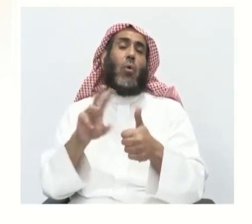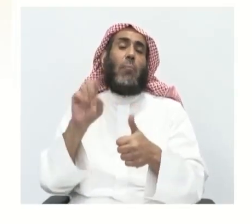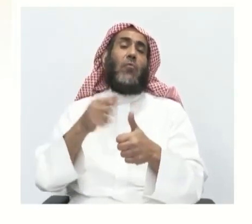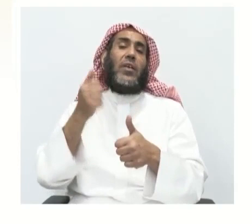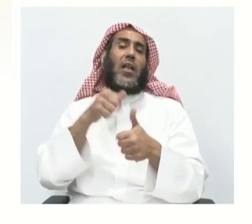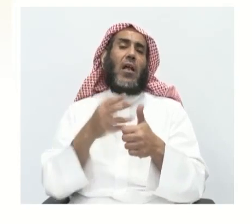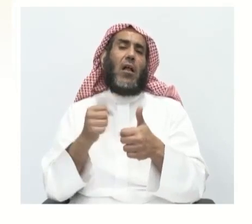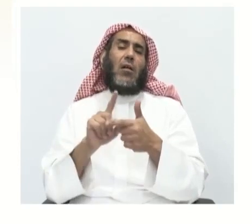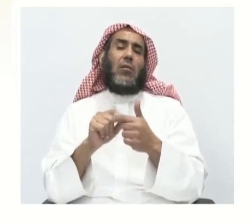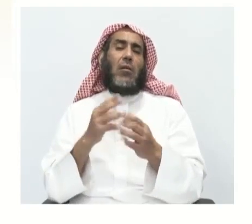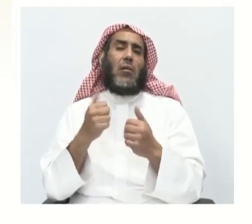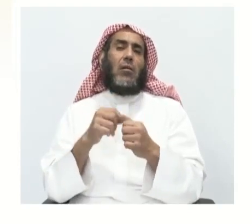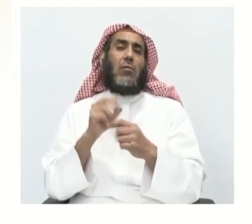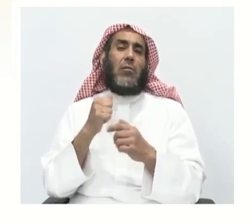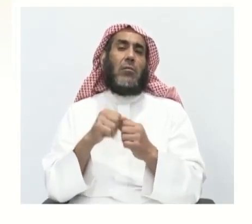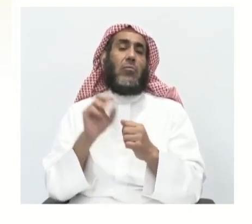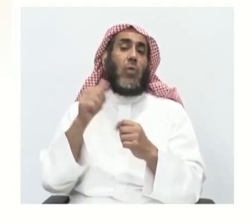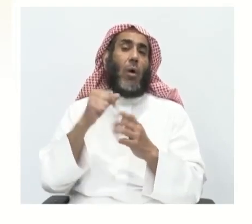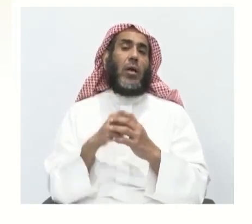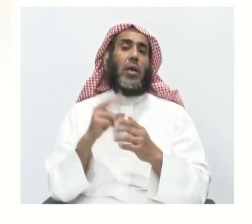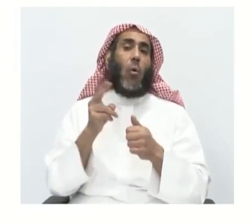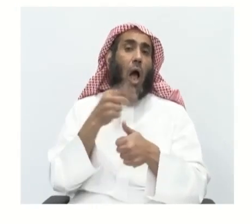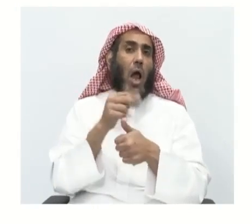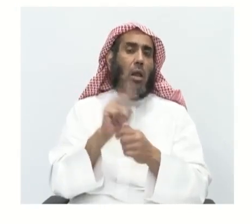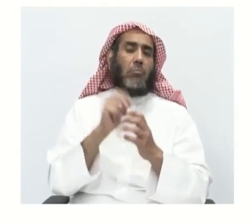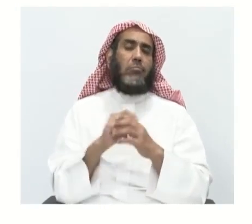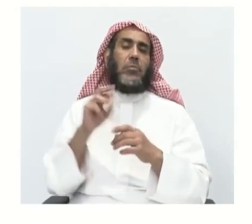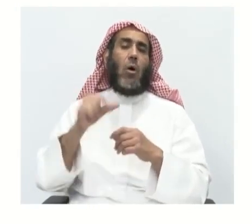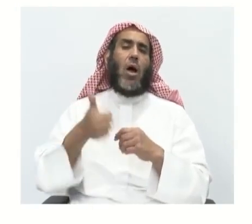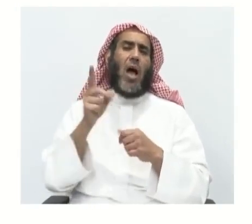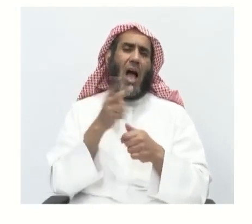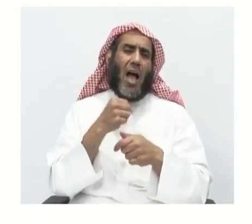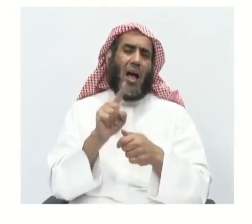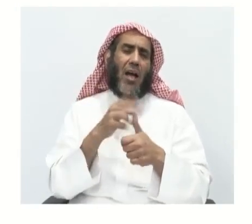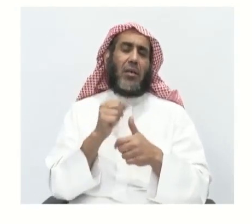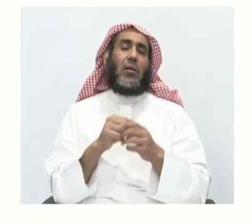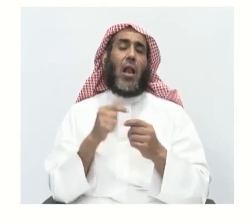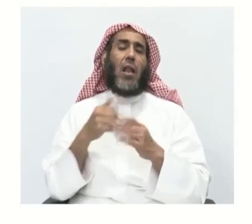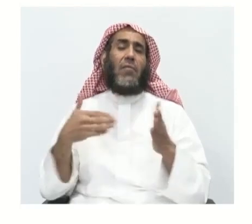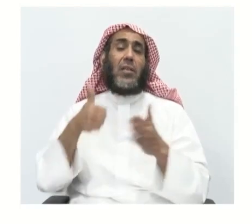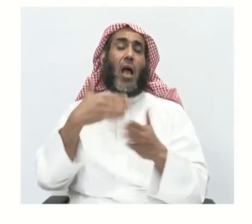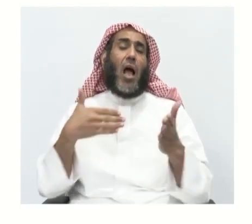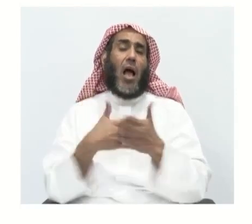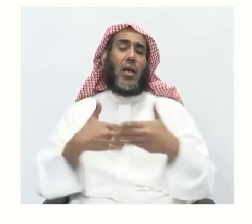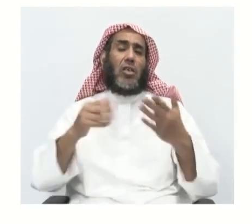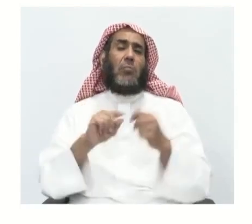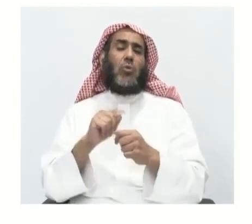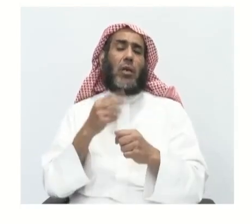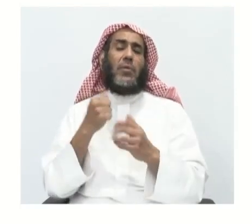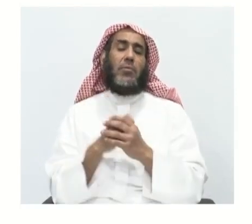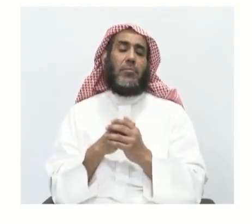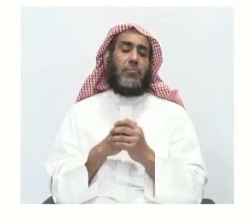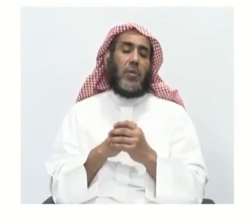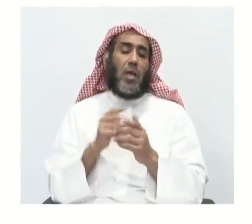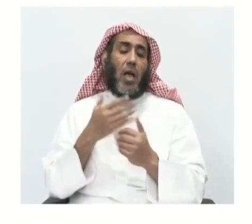ليس تاء مربوطه ولا همزه قبلها الف الف الاطلاق وهي الف تلحق بالقوافي الشعريه اذا كانت متحركه بالفتح مثل